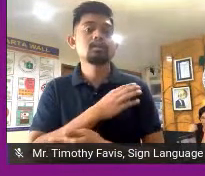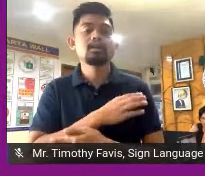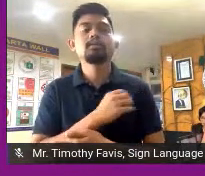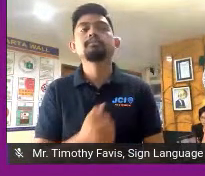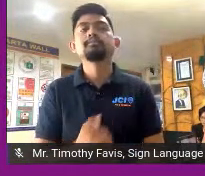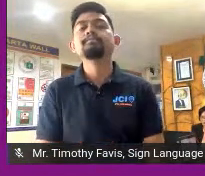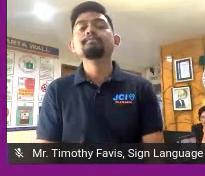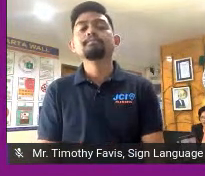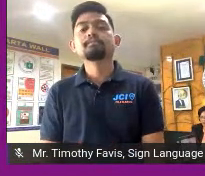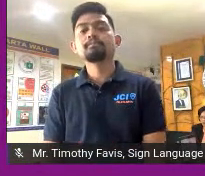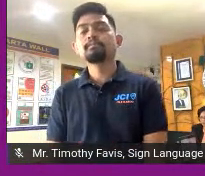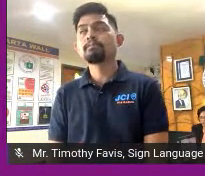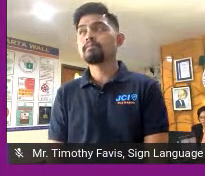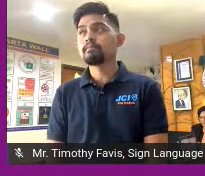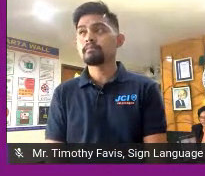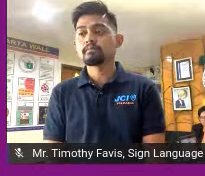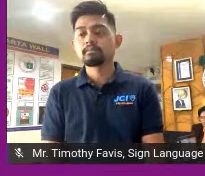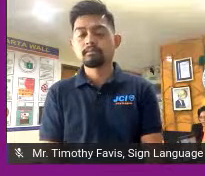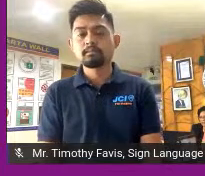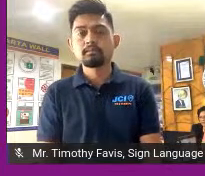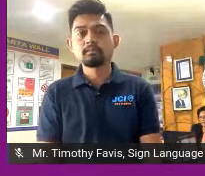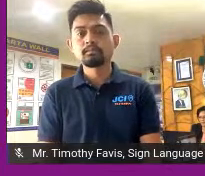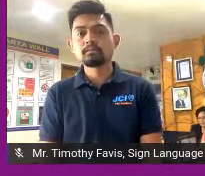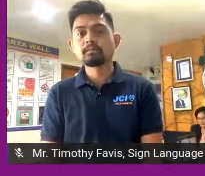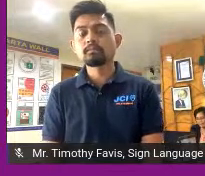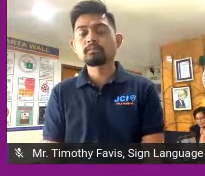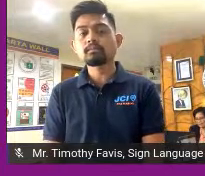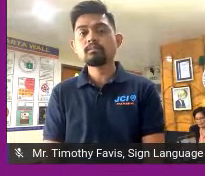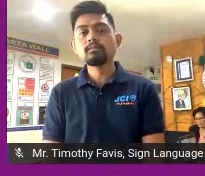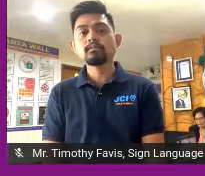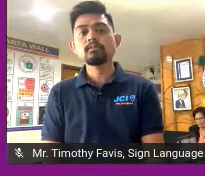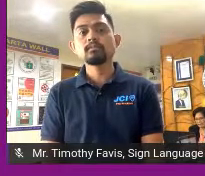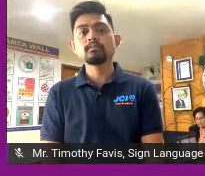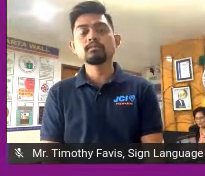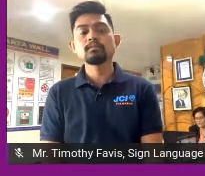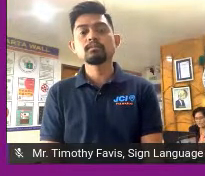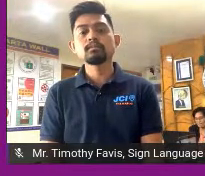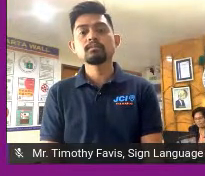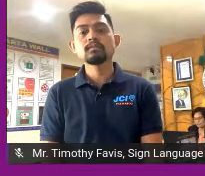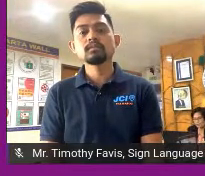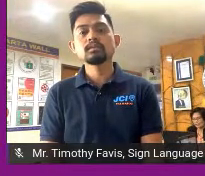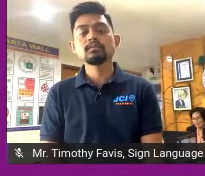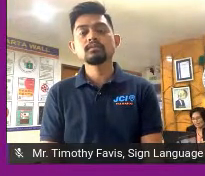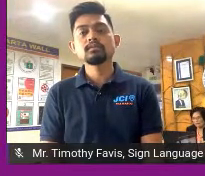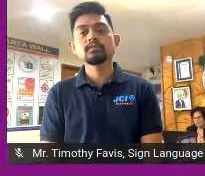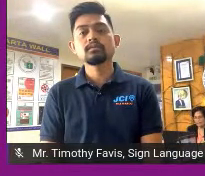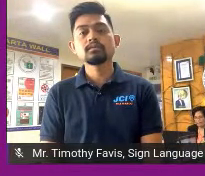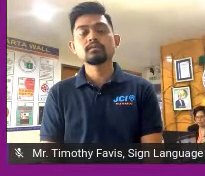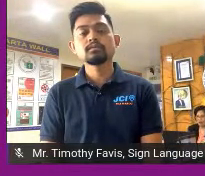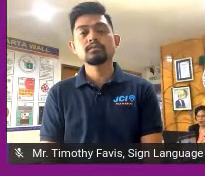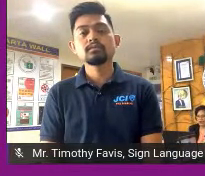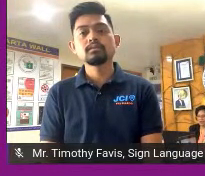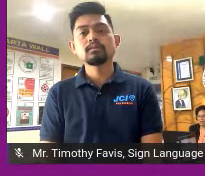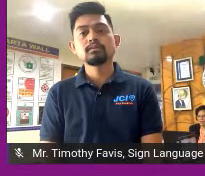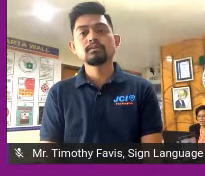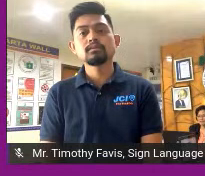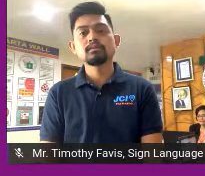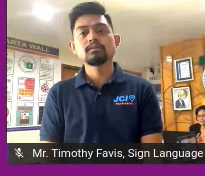sa iyong trabaho, yan po ay hindi mangyayari. So kasama po dyan ang